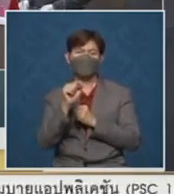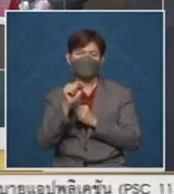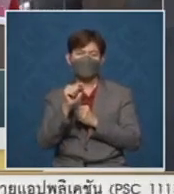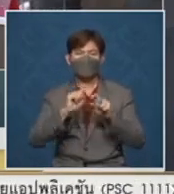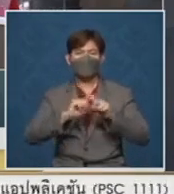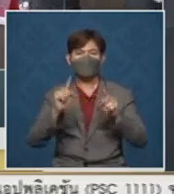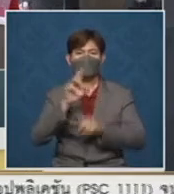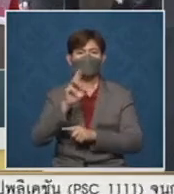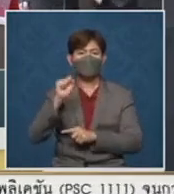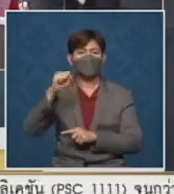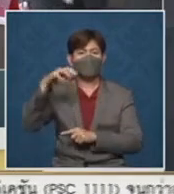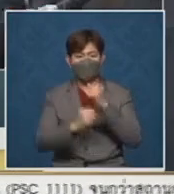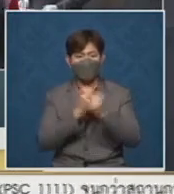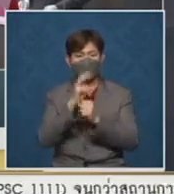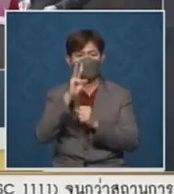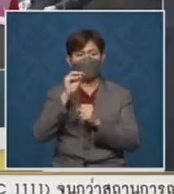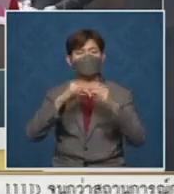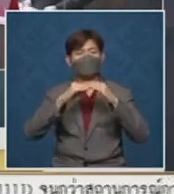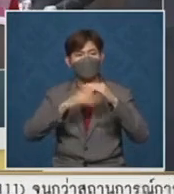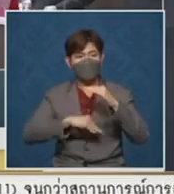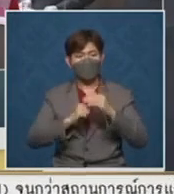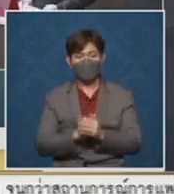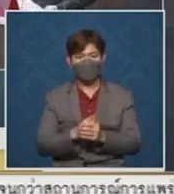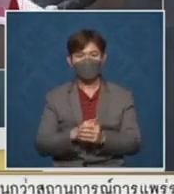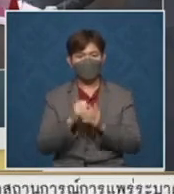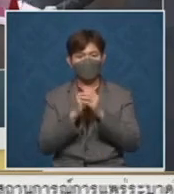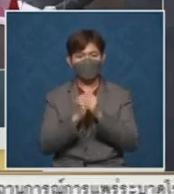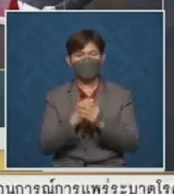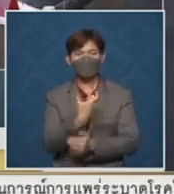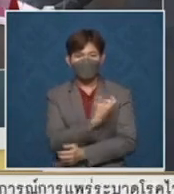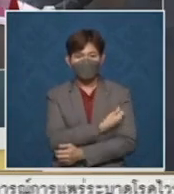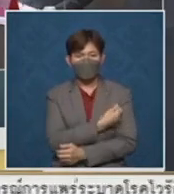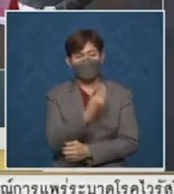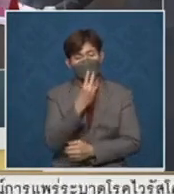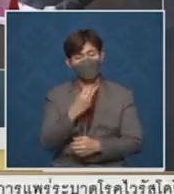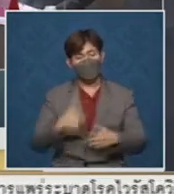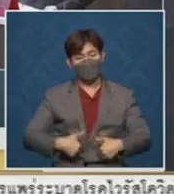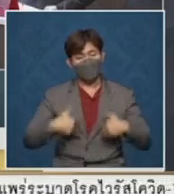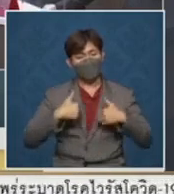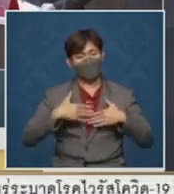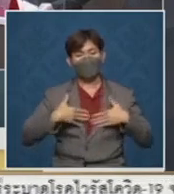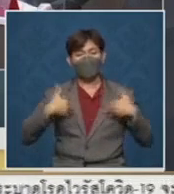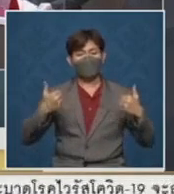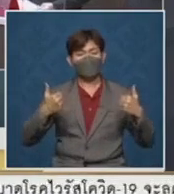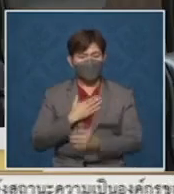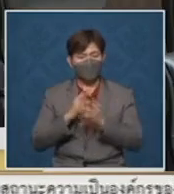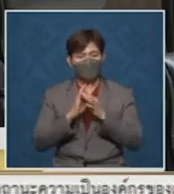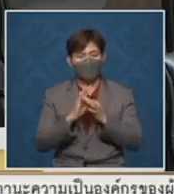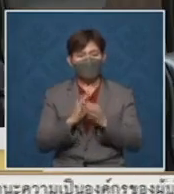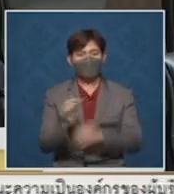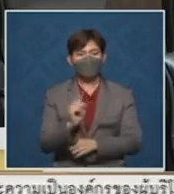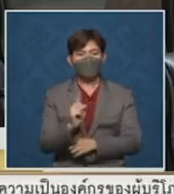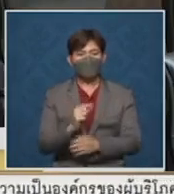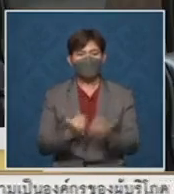ท่านจะคุมแบบเบ็ดเสร็จตอนนี้สังคมกำลังมองว่านี่คือการขยายอำนาจในตัวท่านเองอย่าลืมว่าประเทศไทยมีกฎหมายสำหรับการ